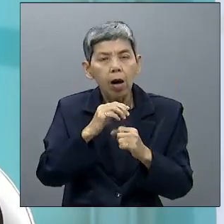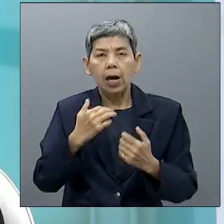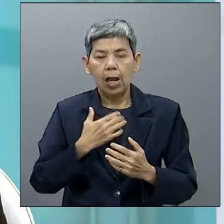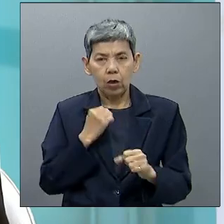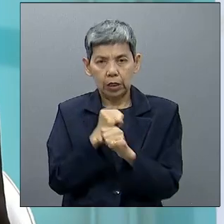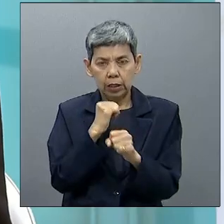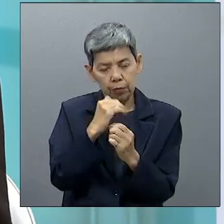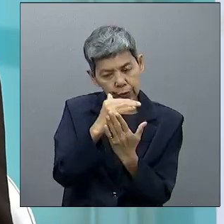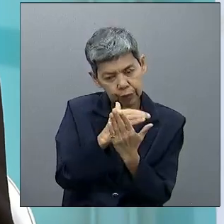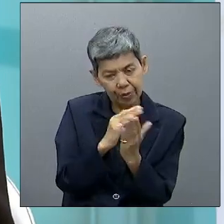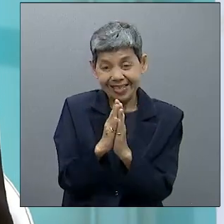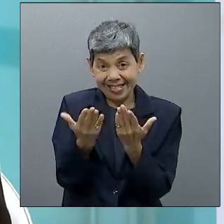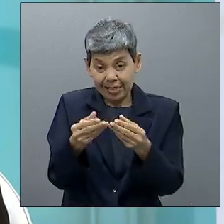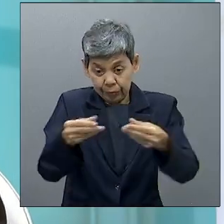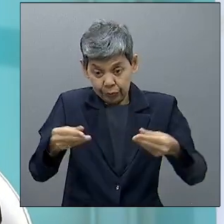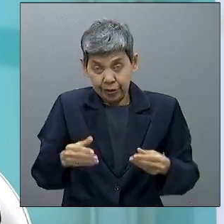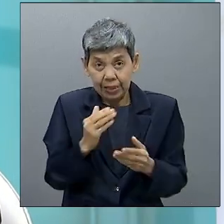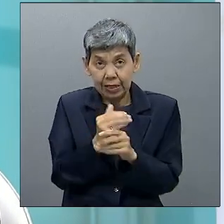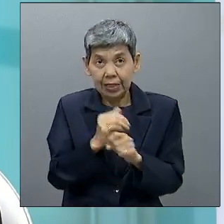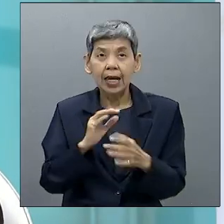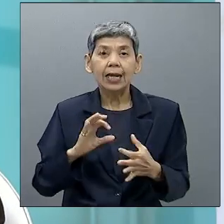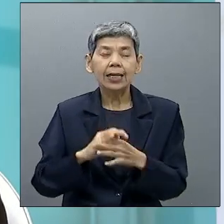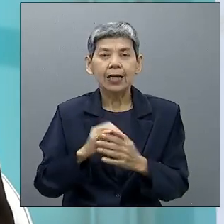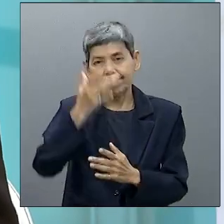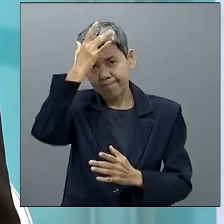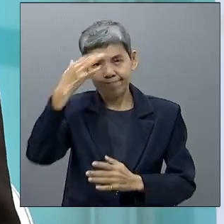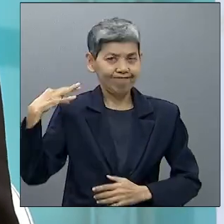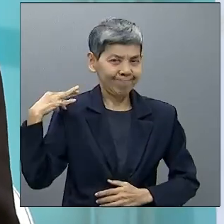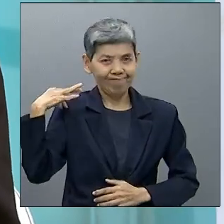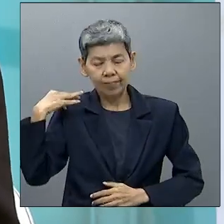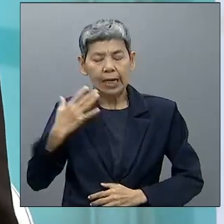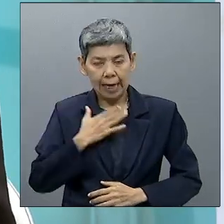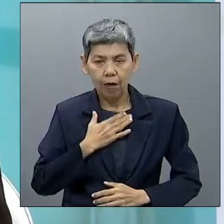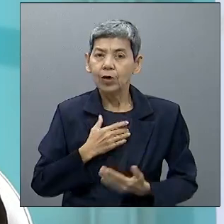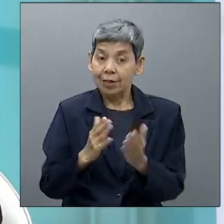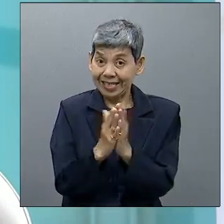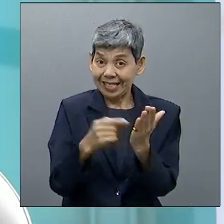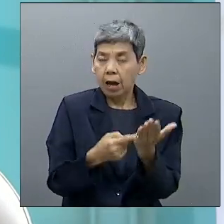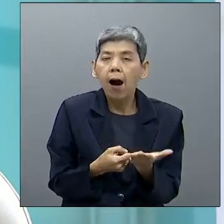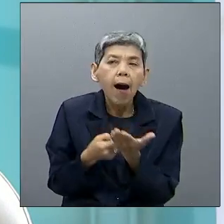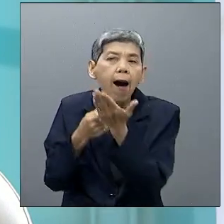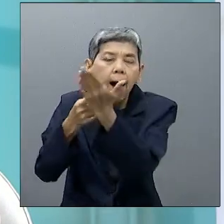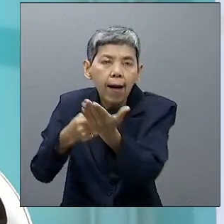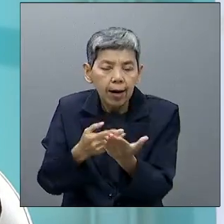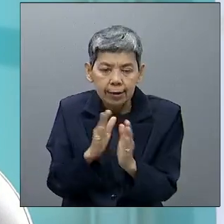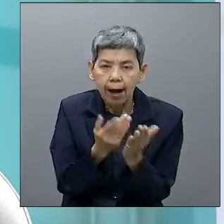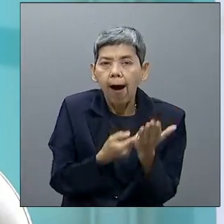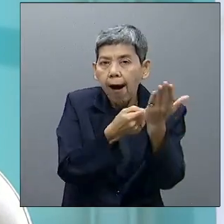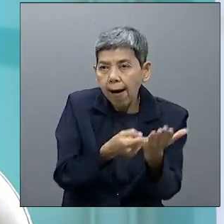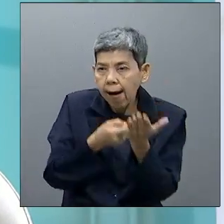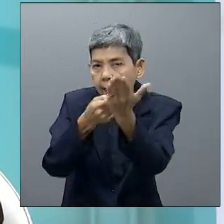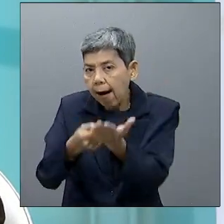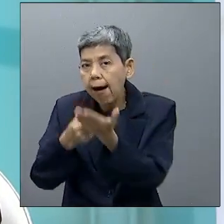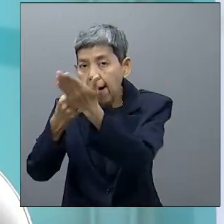ทำ pocketbook เล่มหนึ่งชื่อเรื่องสาวงามสาวมงกุฎเสร็จแล้วพี่ก็นำ pocketbook เล่มนี้ไปให้ผู้ใหญ่หลายๆท่านก็เหมือนกับว่